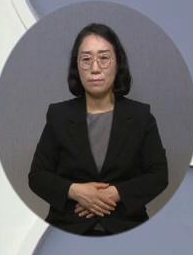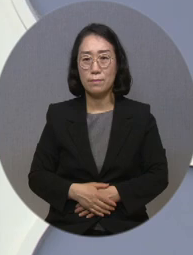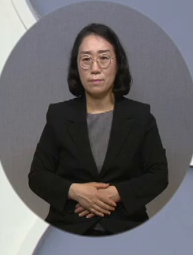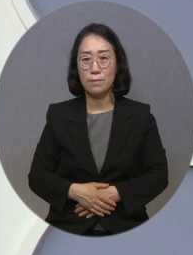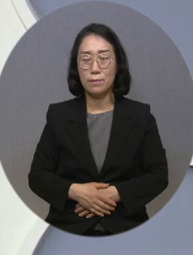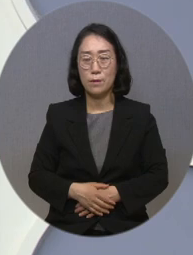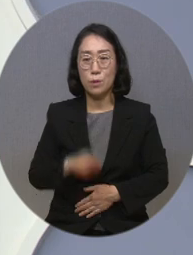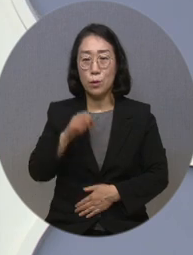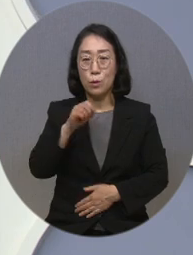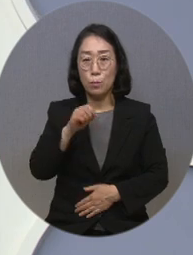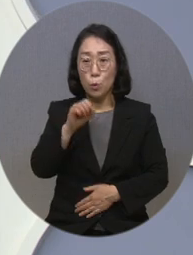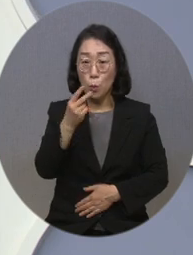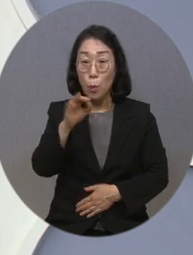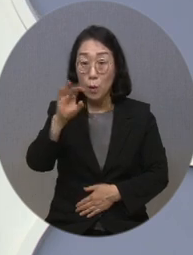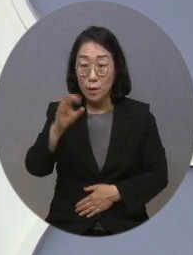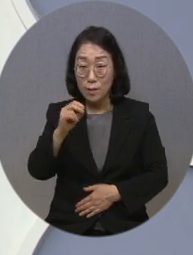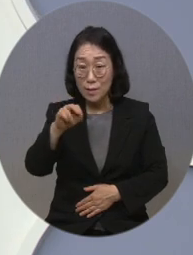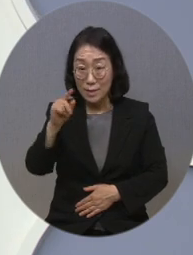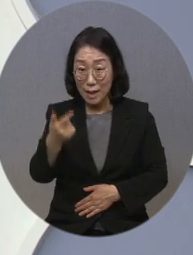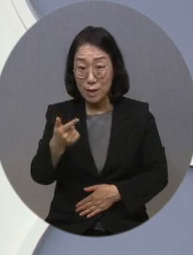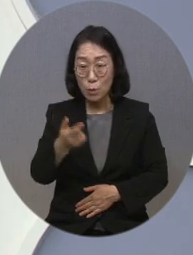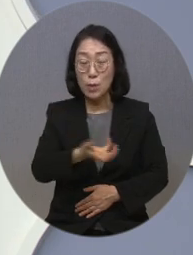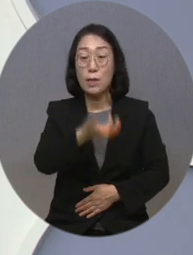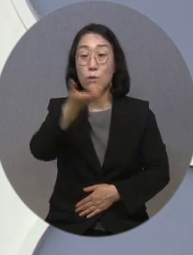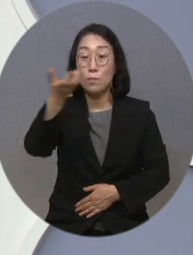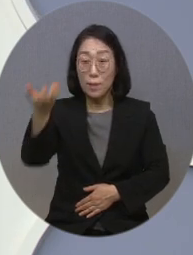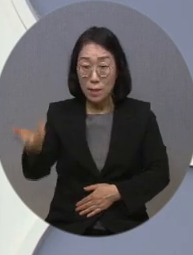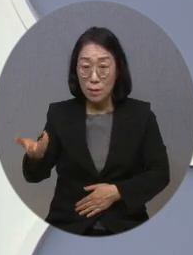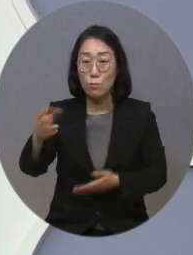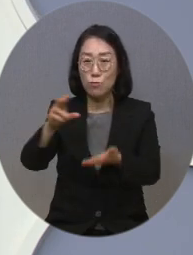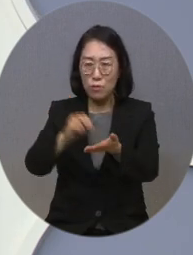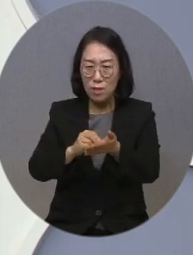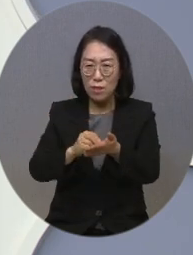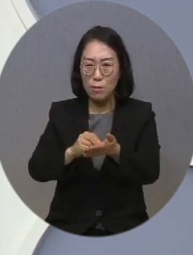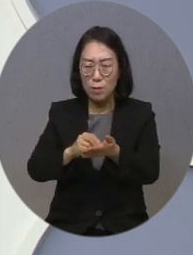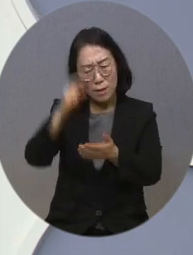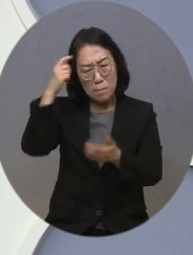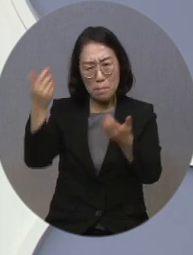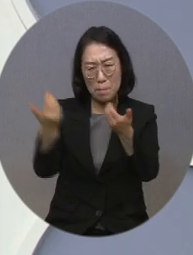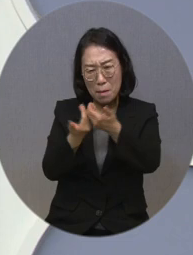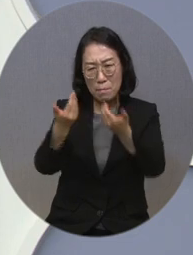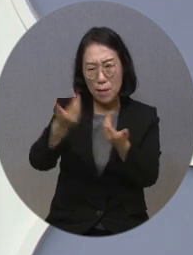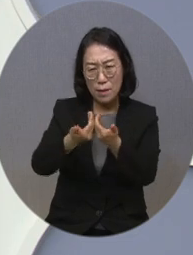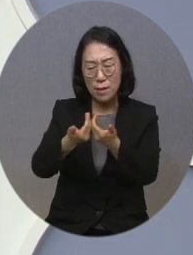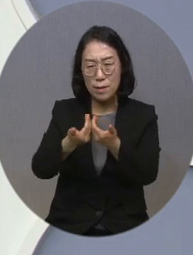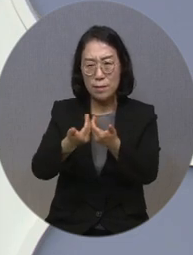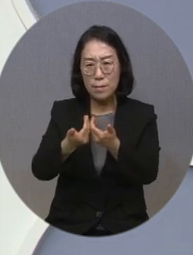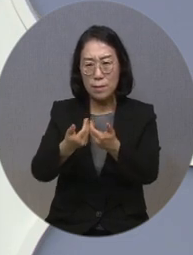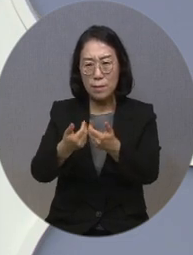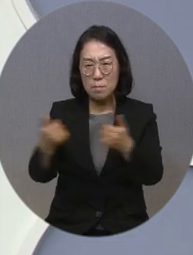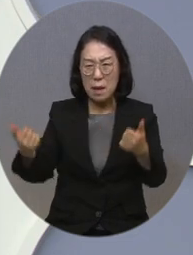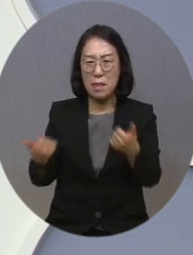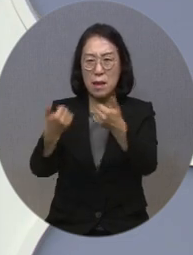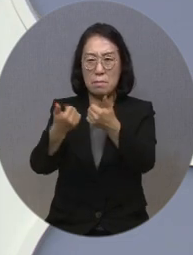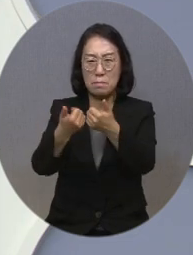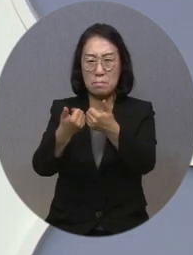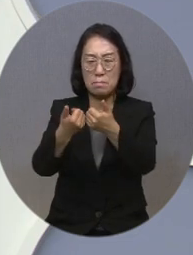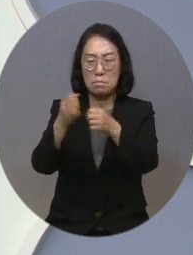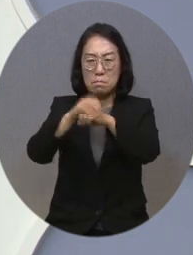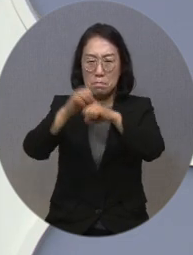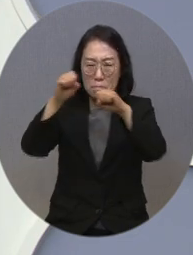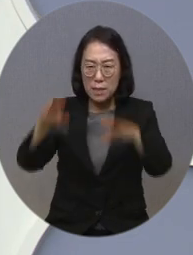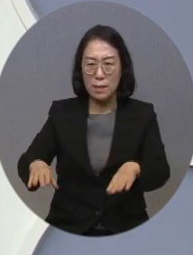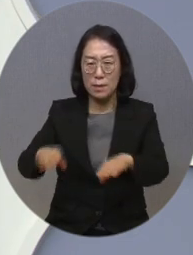용산 이전 문제라든지 또 여러 가지 문제 갖고 좀 시끄러워서 또 회담이 무산되지도